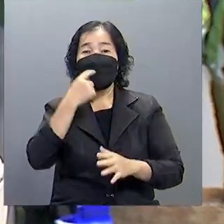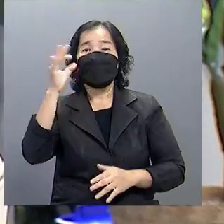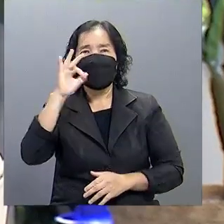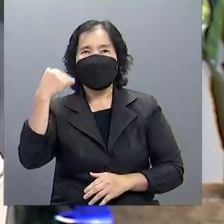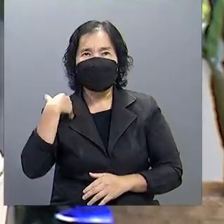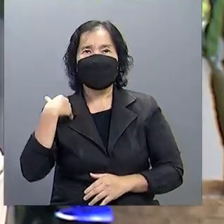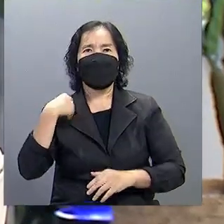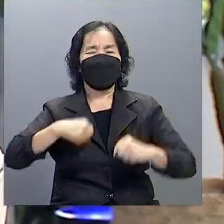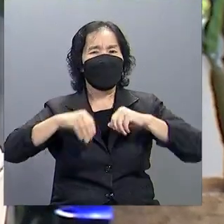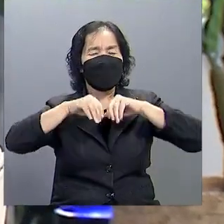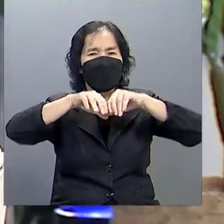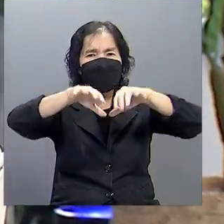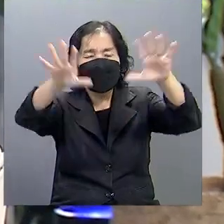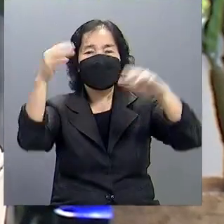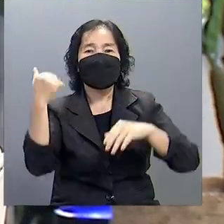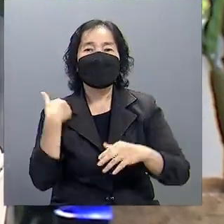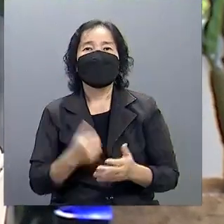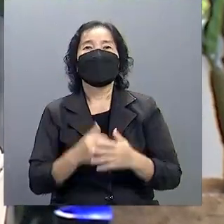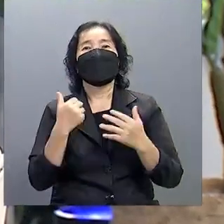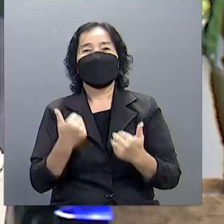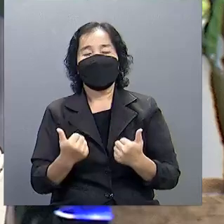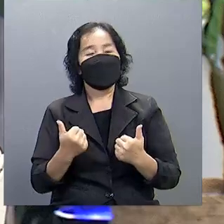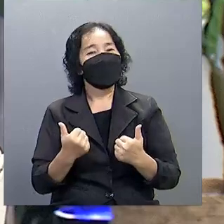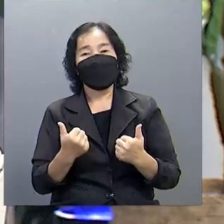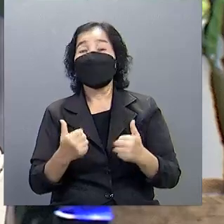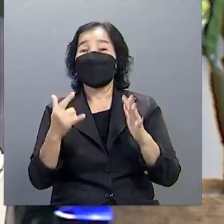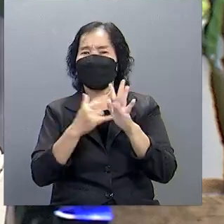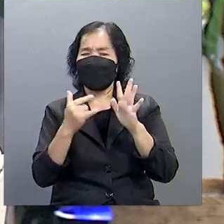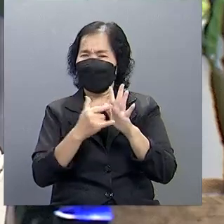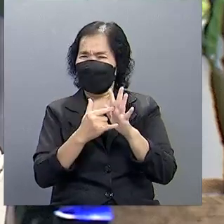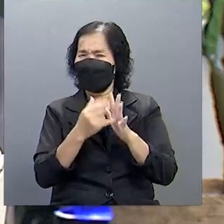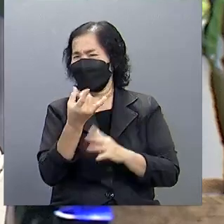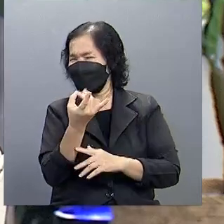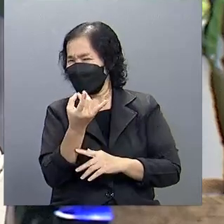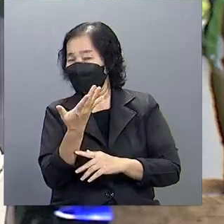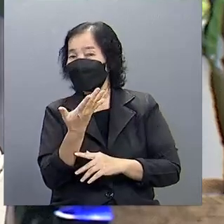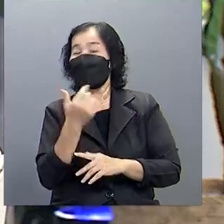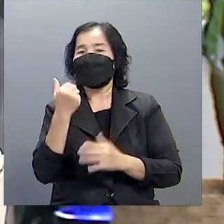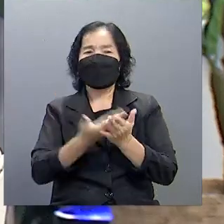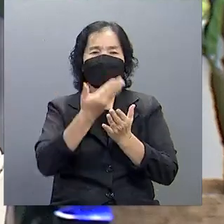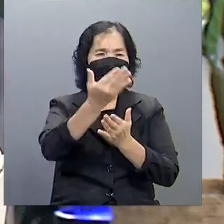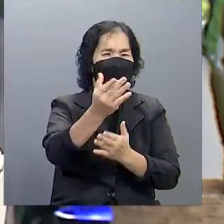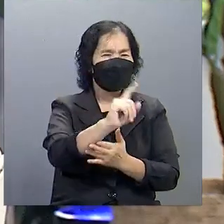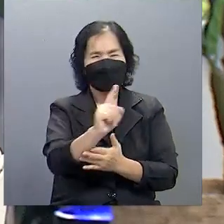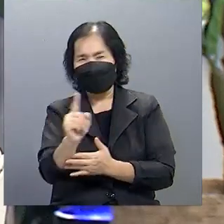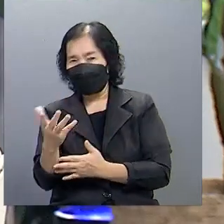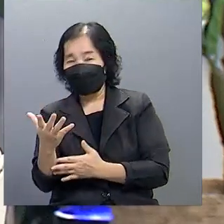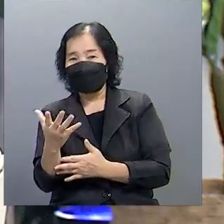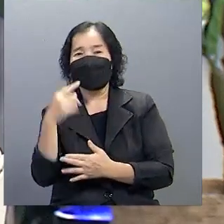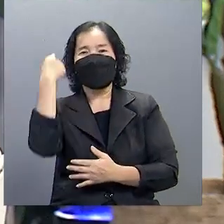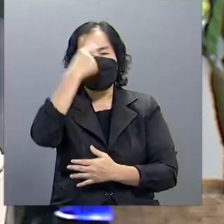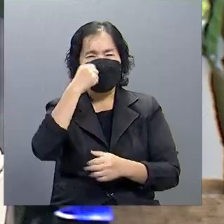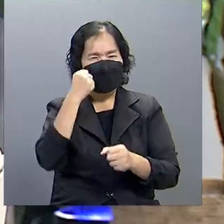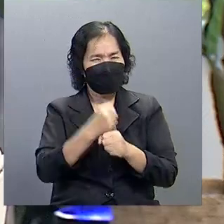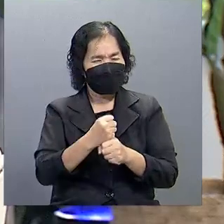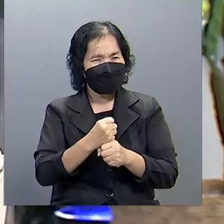เป็นเรื่องเป็นราวเลยนะคะซึ่งแน่นอนผู้ชมค่ะยานี้เดี๋ยวเราก็มาทำความรู้จักกันหาซื้อขายได้ทั่วไปหรือไม่ใช้ผิดวัตถุประสงค์จะ